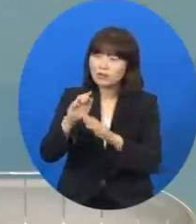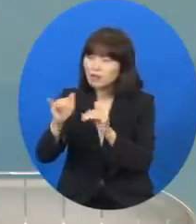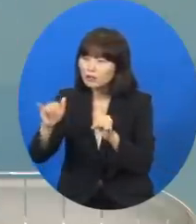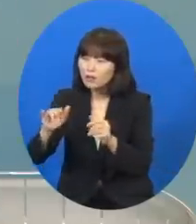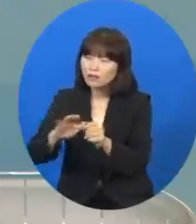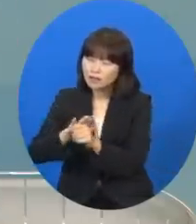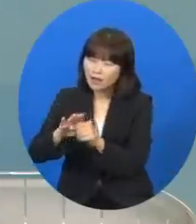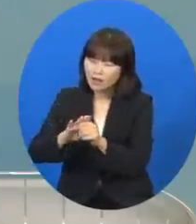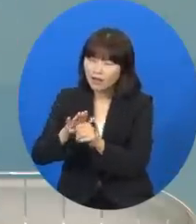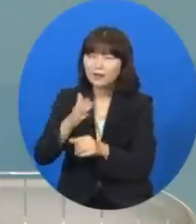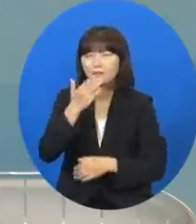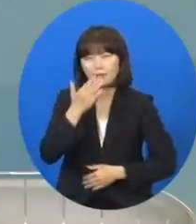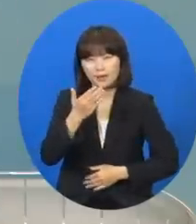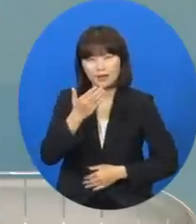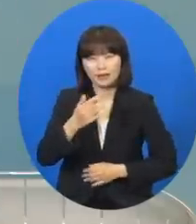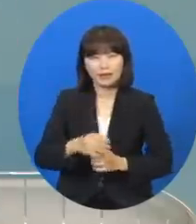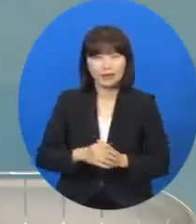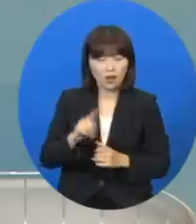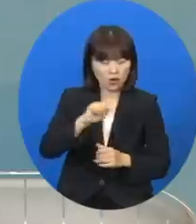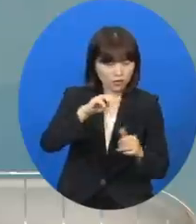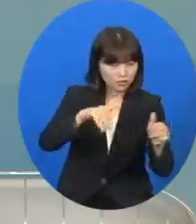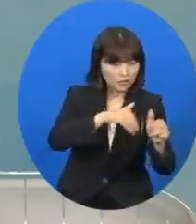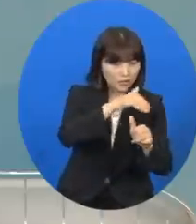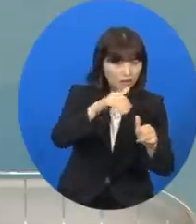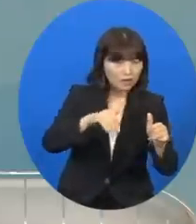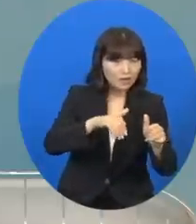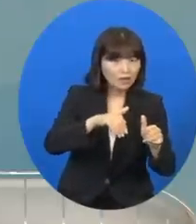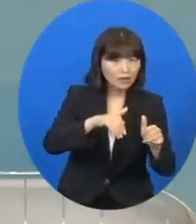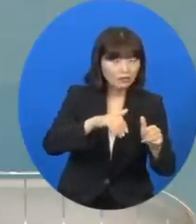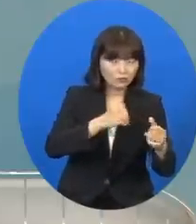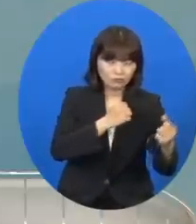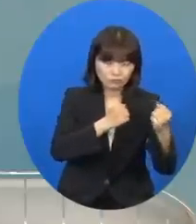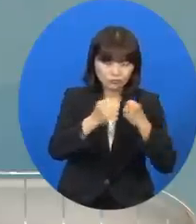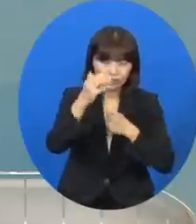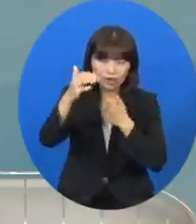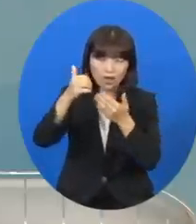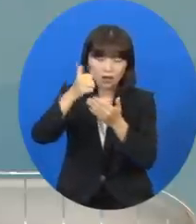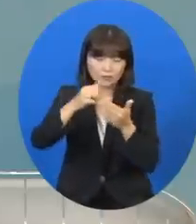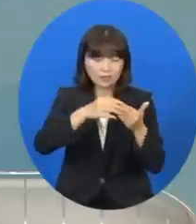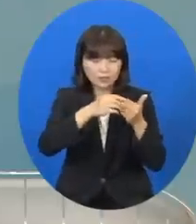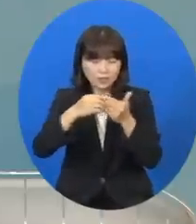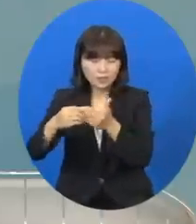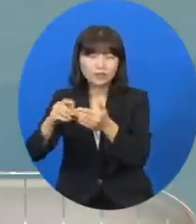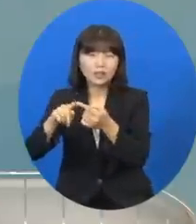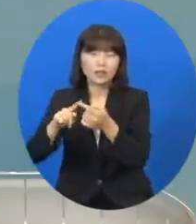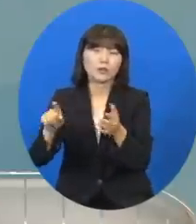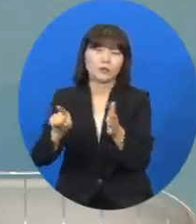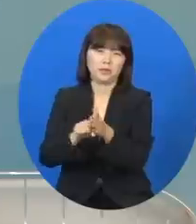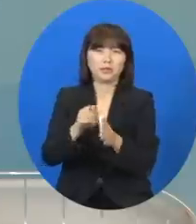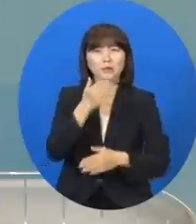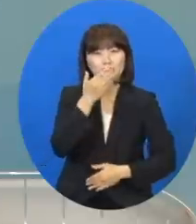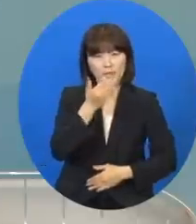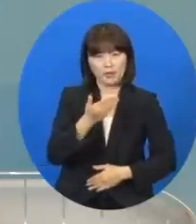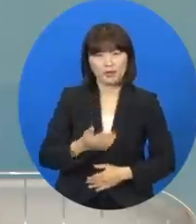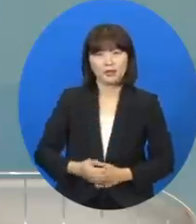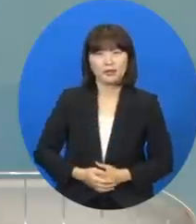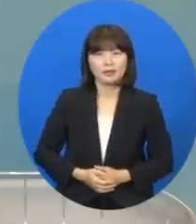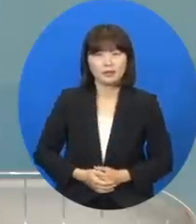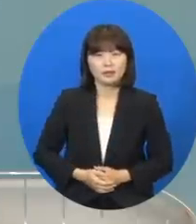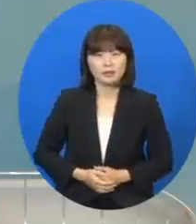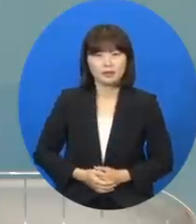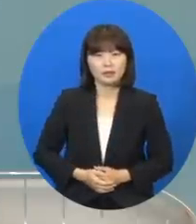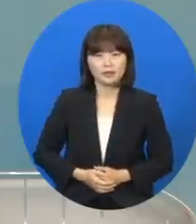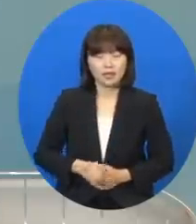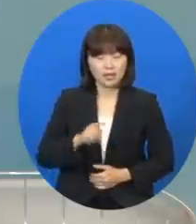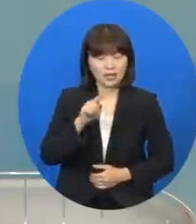사랑스럽고 어떤 상황에서도 하나님이 이끄실 거에 믿어진다는 거예요. 아, 정말